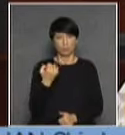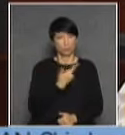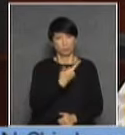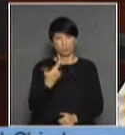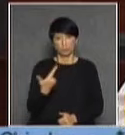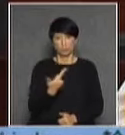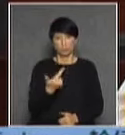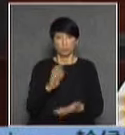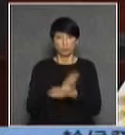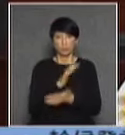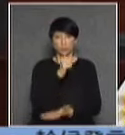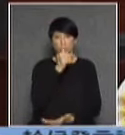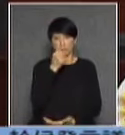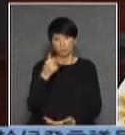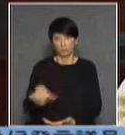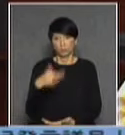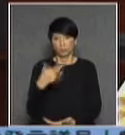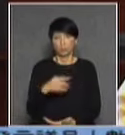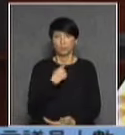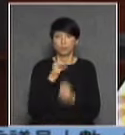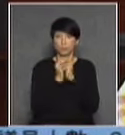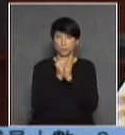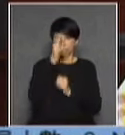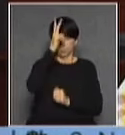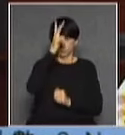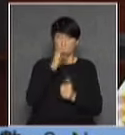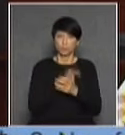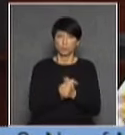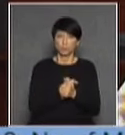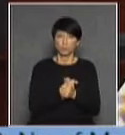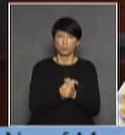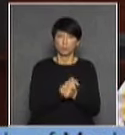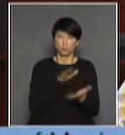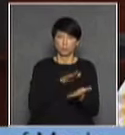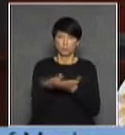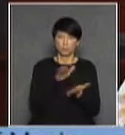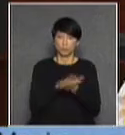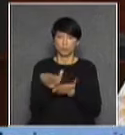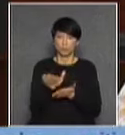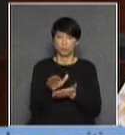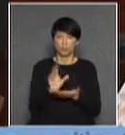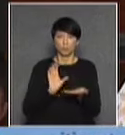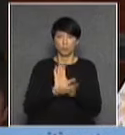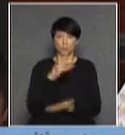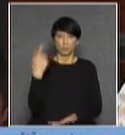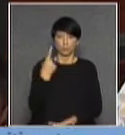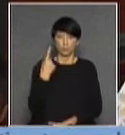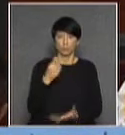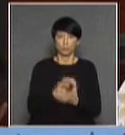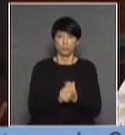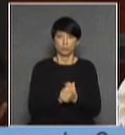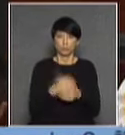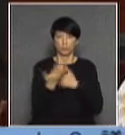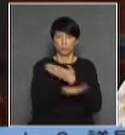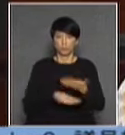實過去10多年咧，我都係要求政府係廢除、取消呢個一筆過撥款呢個政策咧，係還原翻過